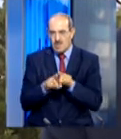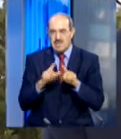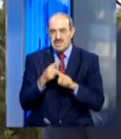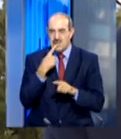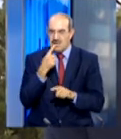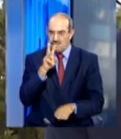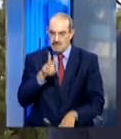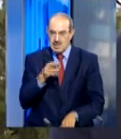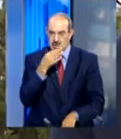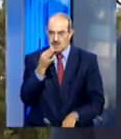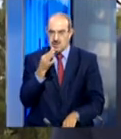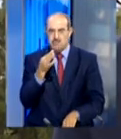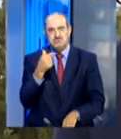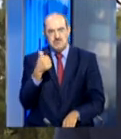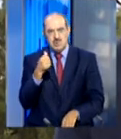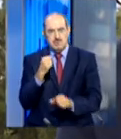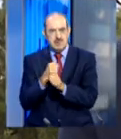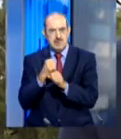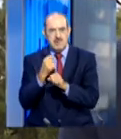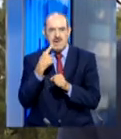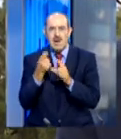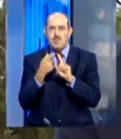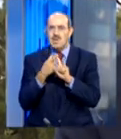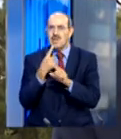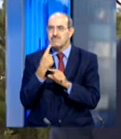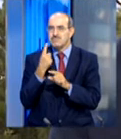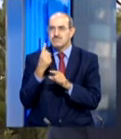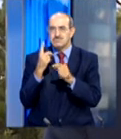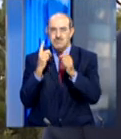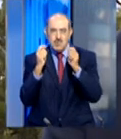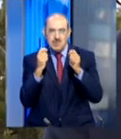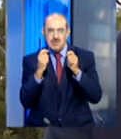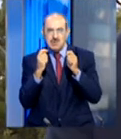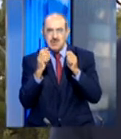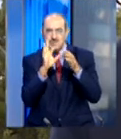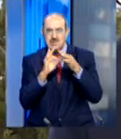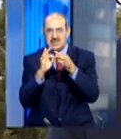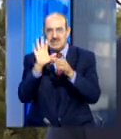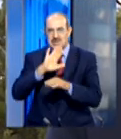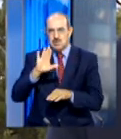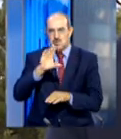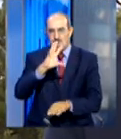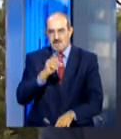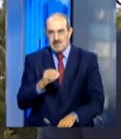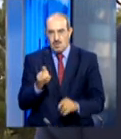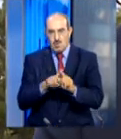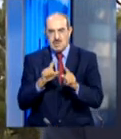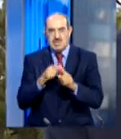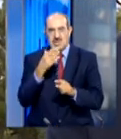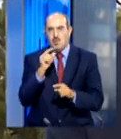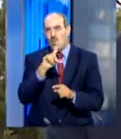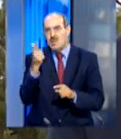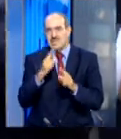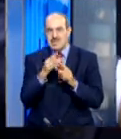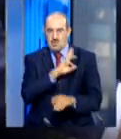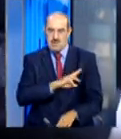جدارة الجزائر من خلال لعبها دور محوري ودور دبلوماسي في منطقة الساحل الإفريقي وخاصة أيضا في دوائر أمنها